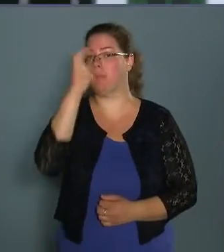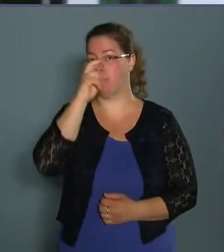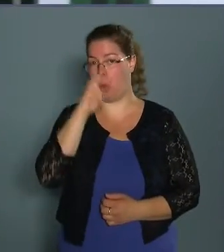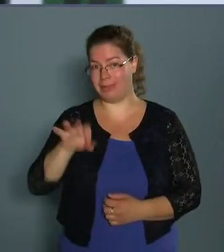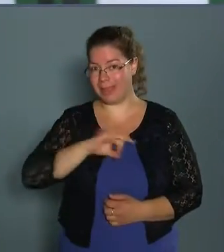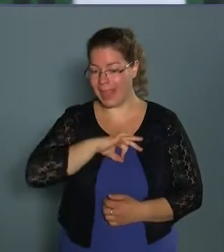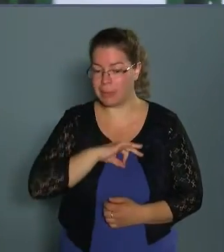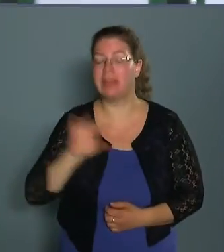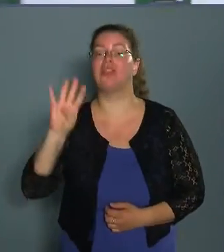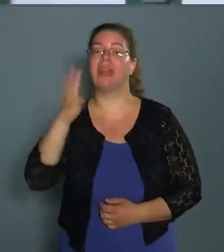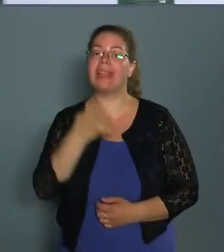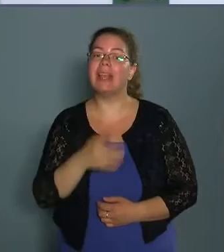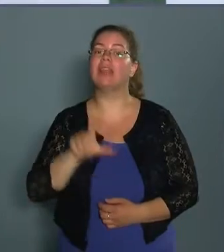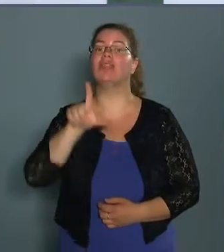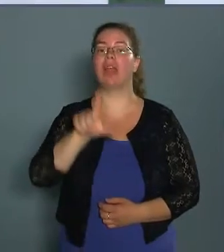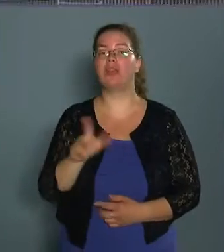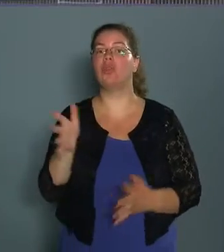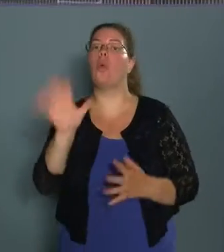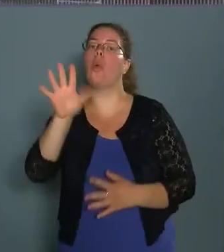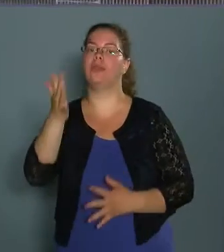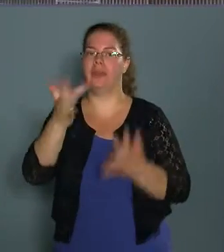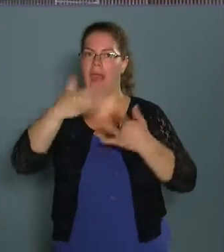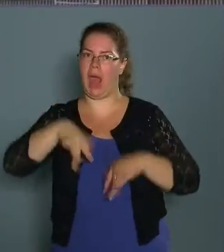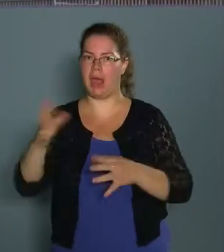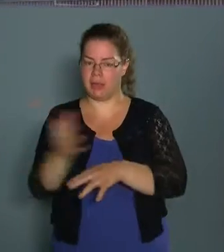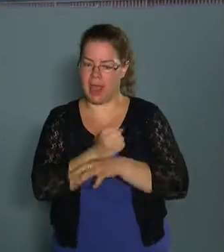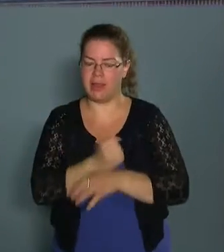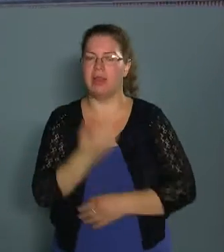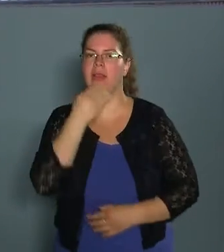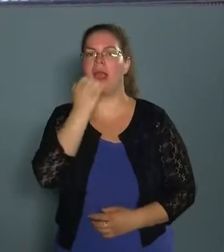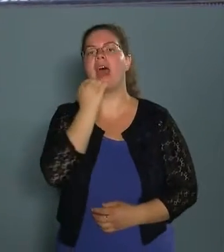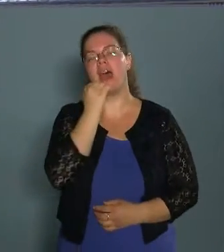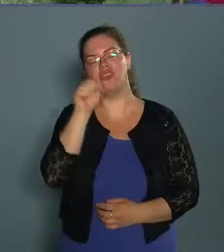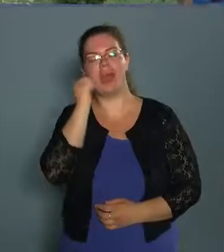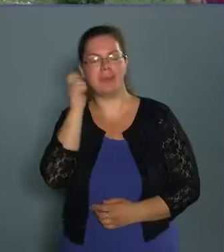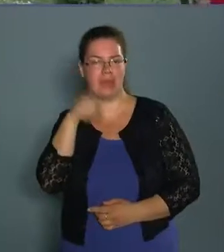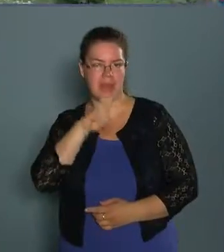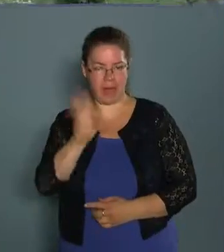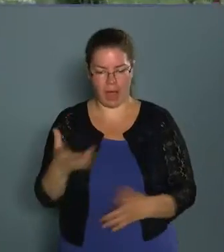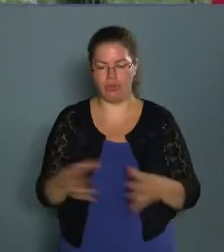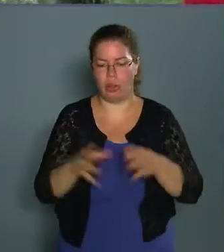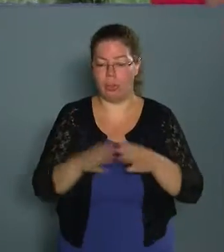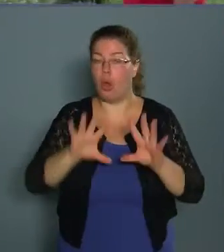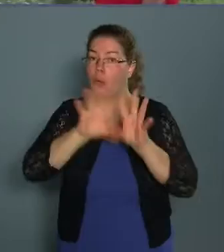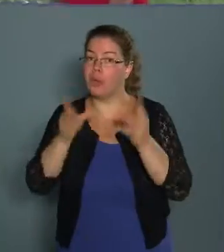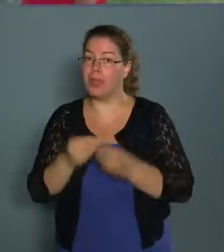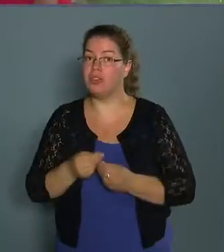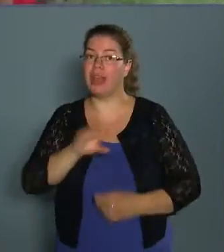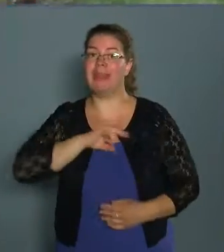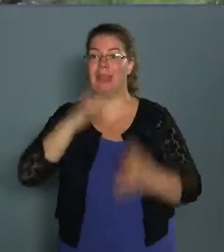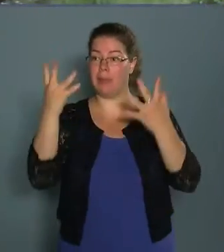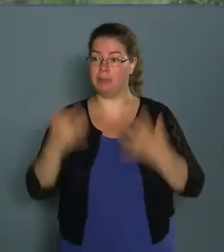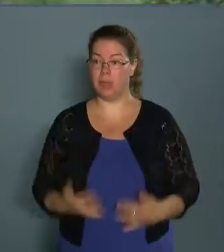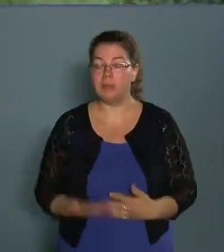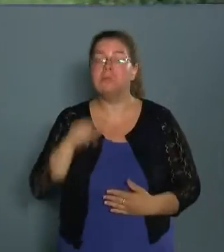bronzérmet, valamint egy negyedik és két ötödik helyet szerzett az ESMTK csapata. Ezzel az összesített éremtáblán a hatodik